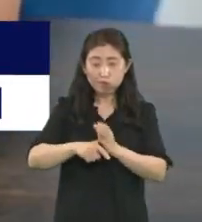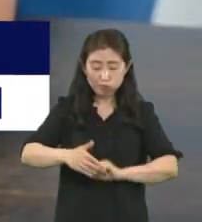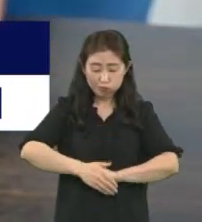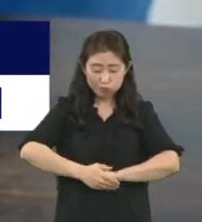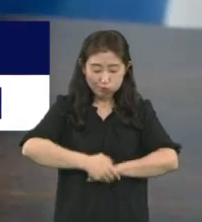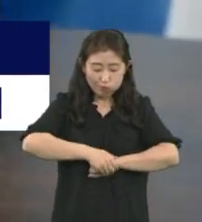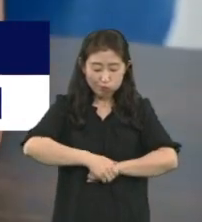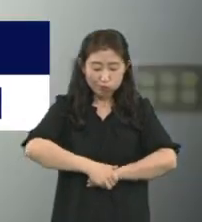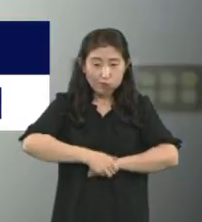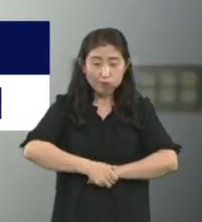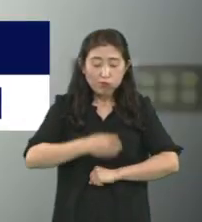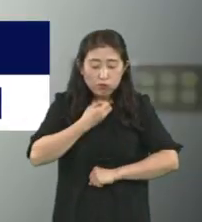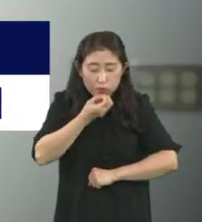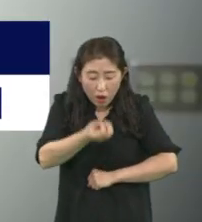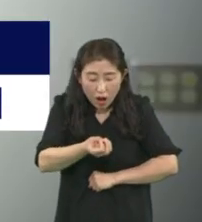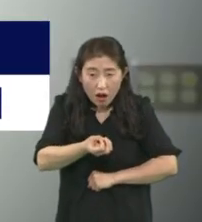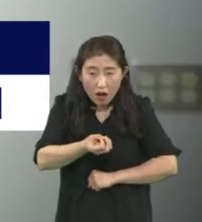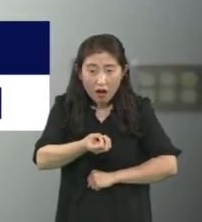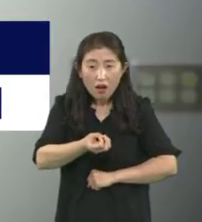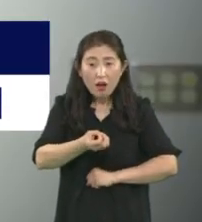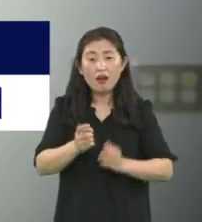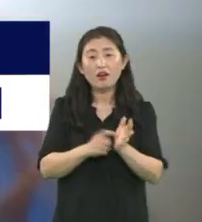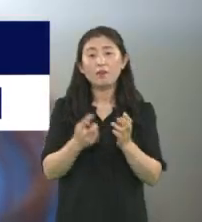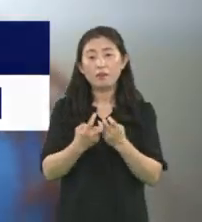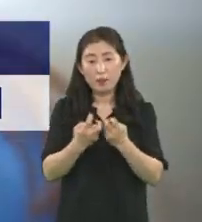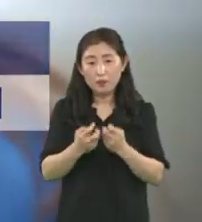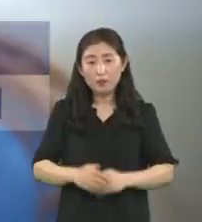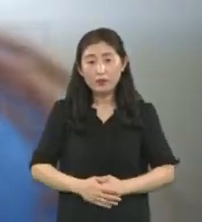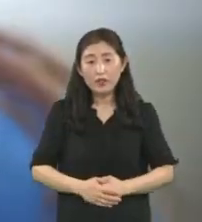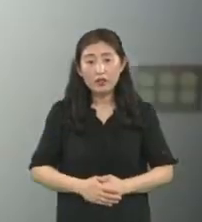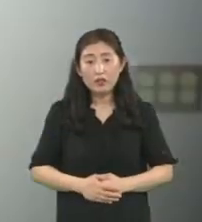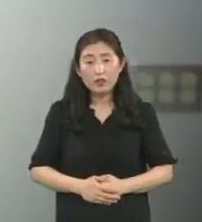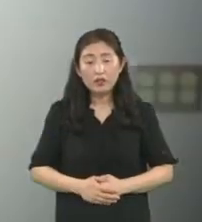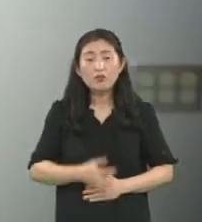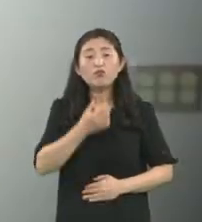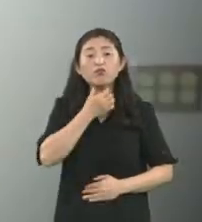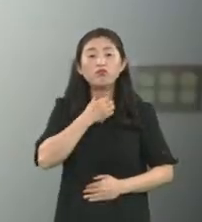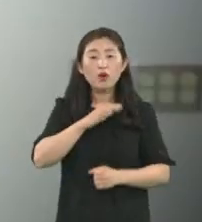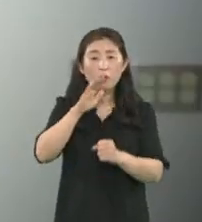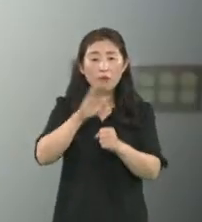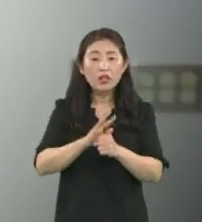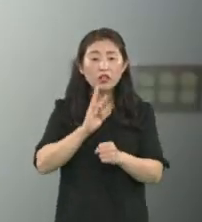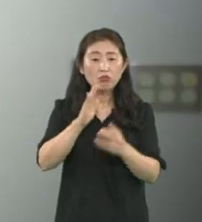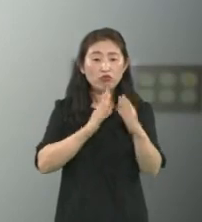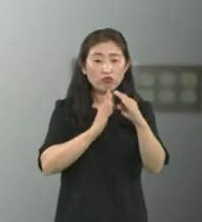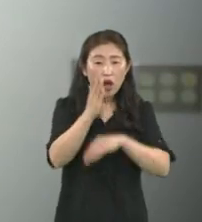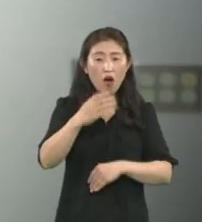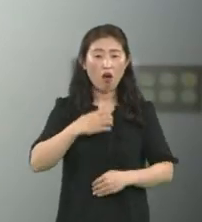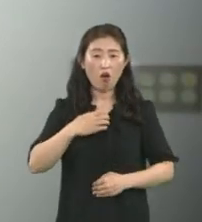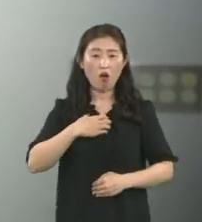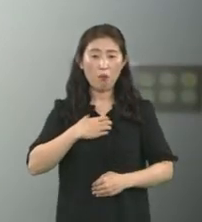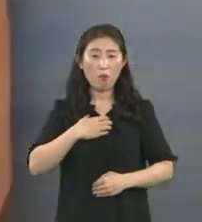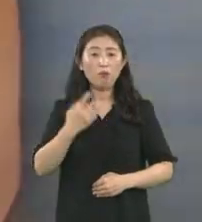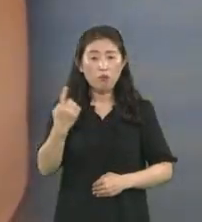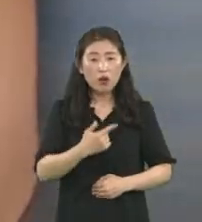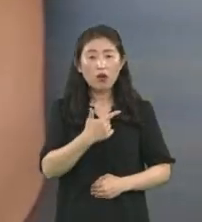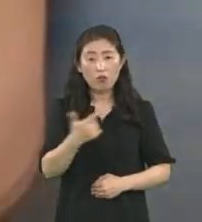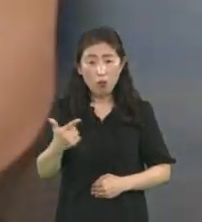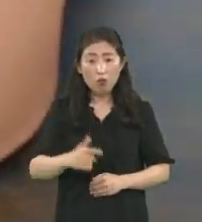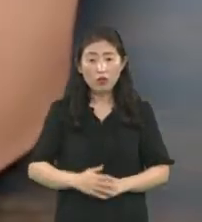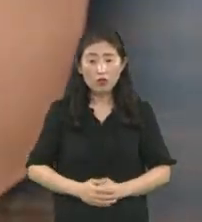압력을 가해 이물질을 토해내도록 하는 응급처치법입니다. 기도가 막히면 3분만 지나도 위험한 상황에 놓일 수 있는